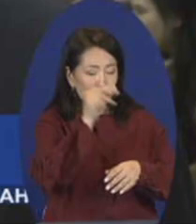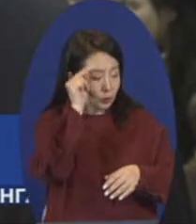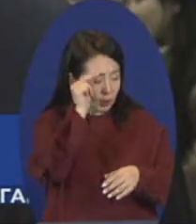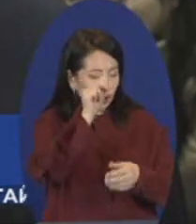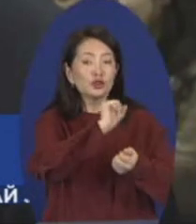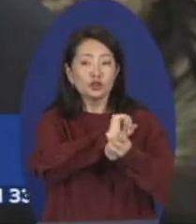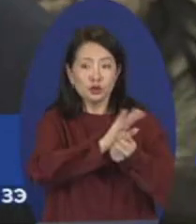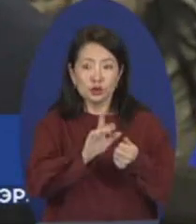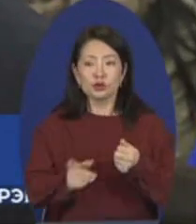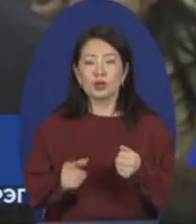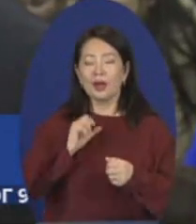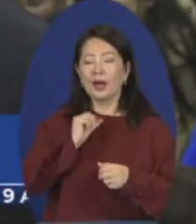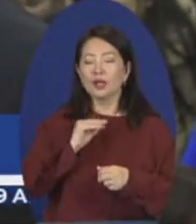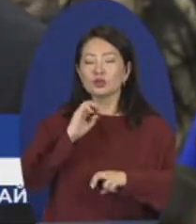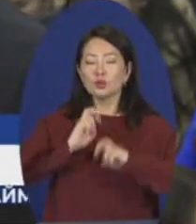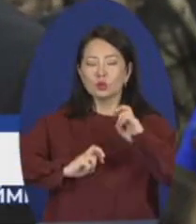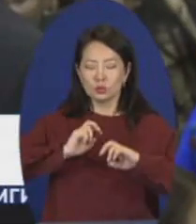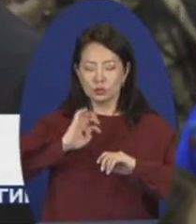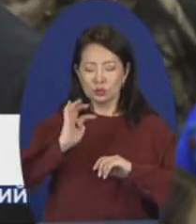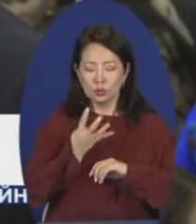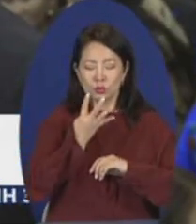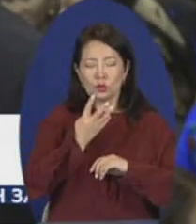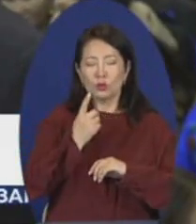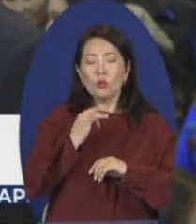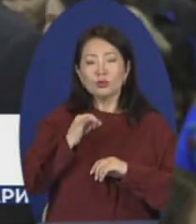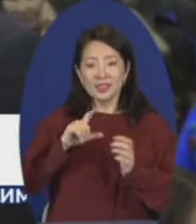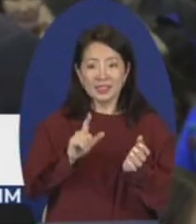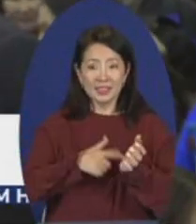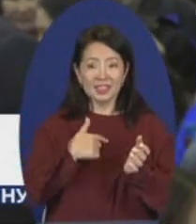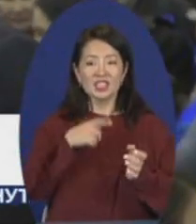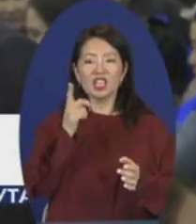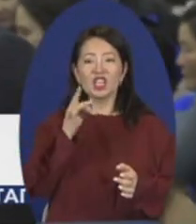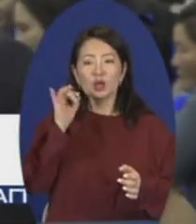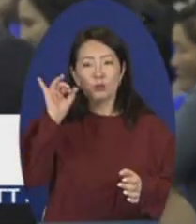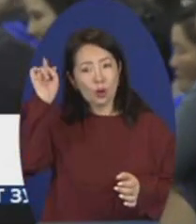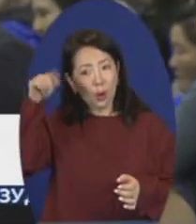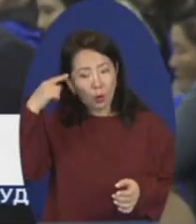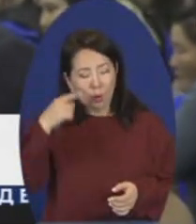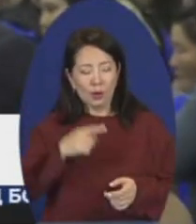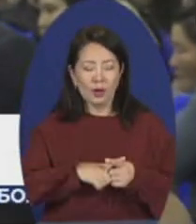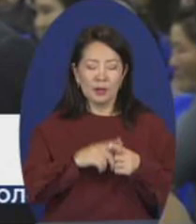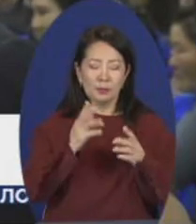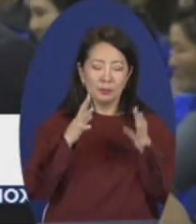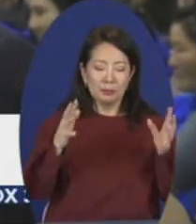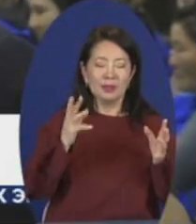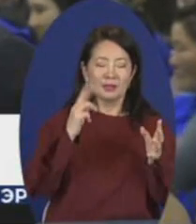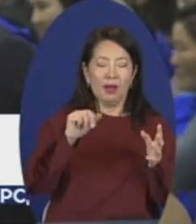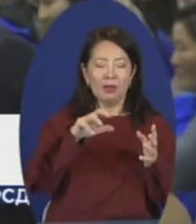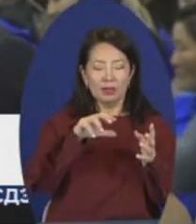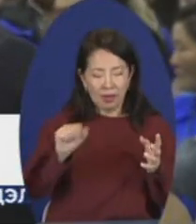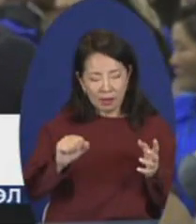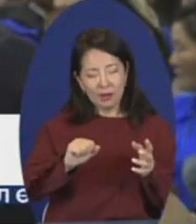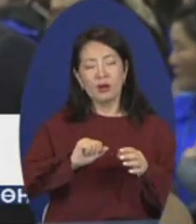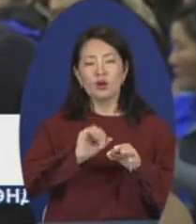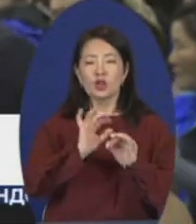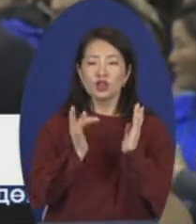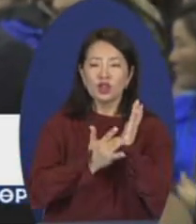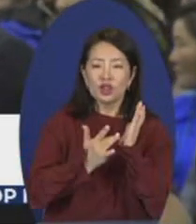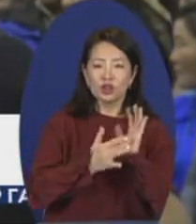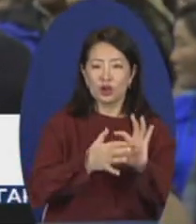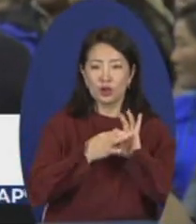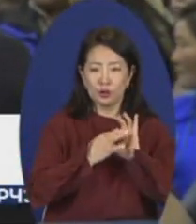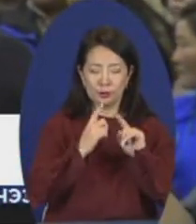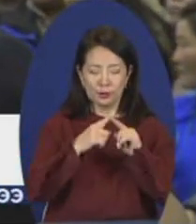үйлдвэрийн 4-р хувьсгал шаардлагатай байгаа одоо хиймэл оюухан гэдэг юм уу, блокчейн гэдэг юм уу, биг дата гэж яг технологийн чиглэлээр мөн